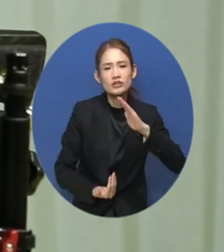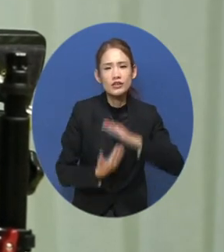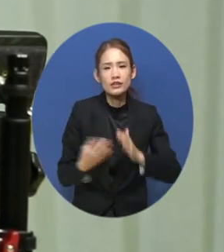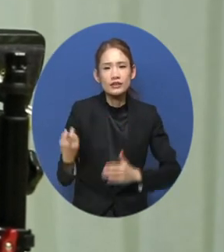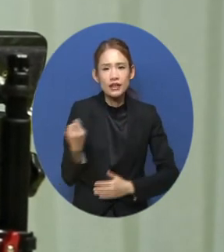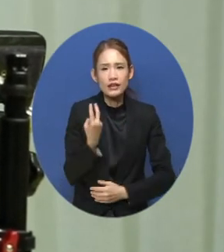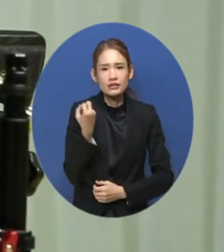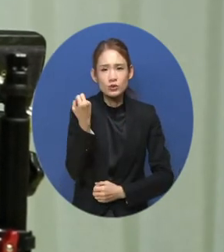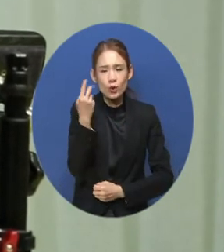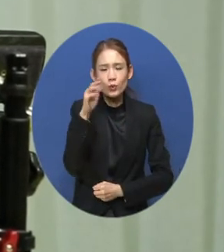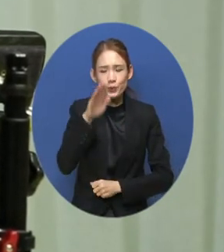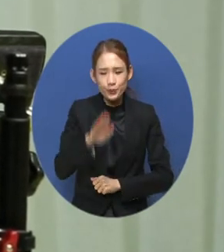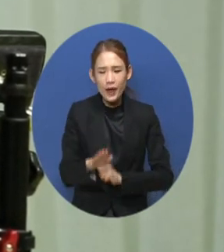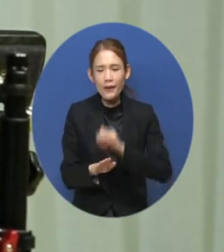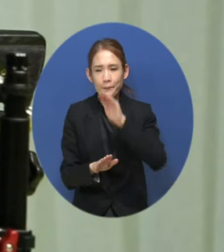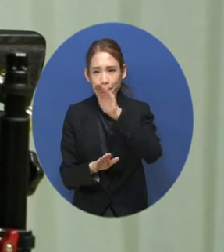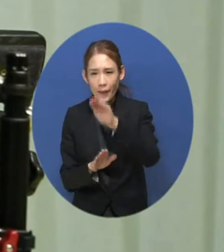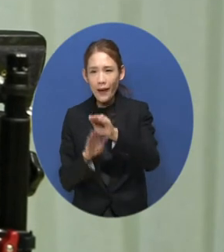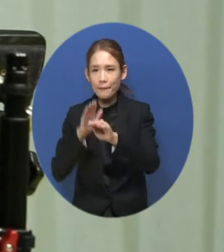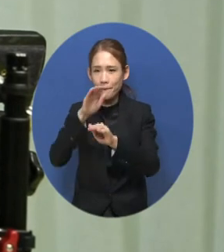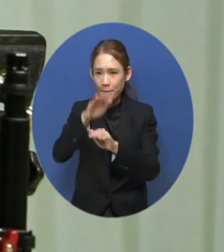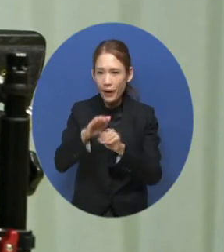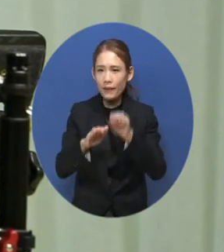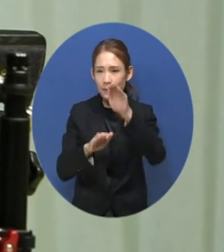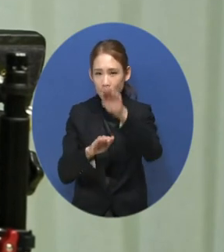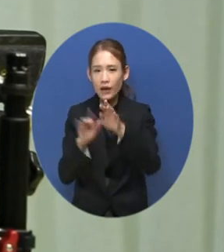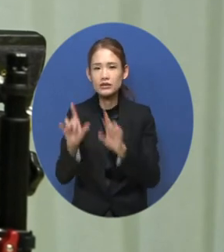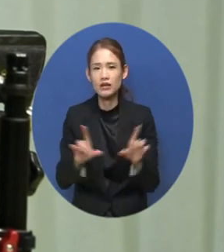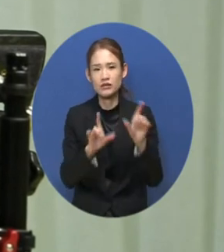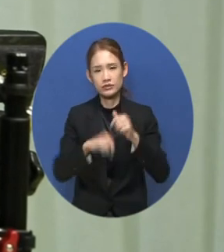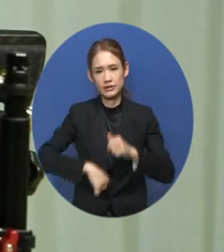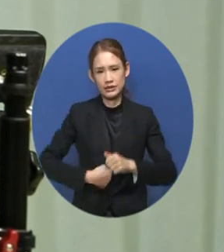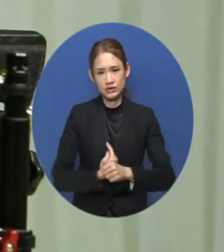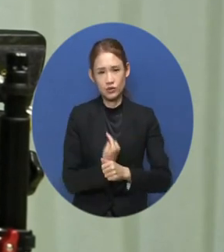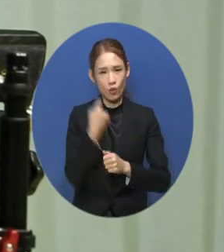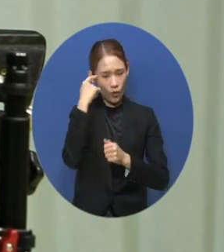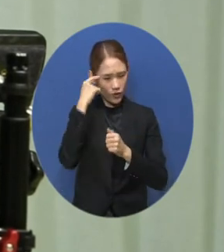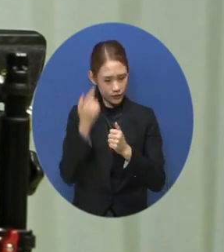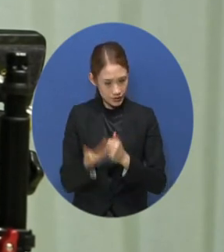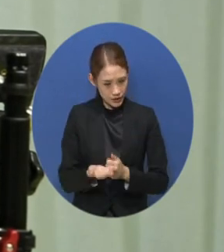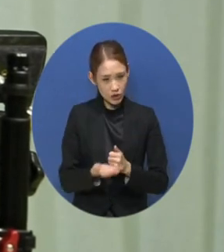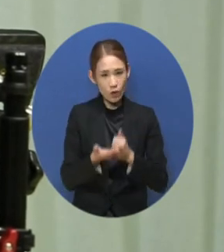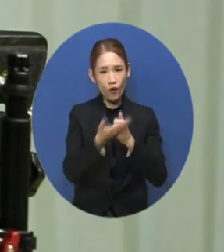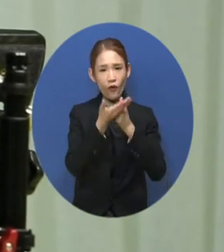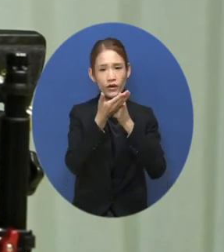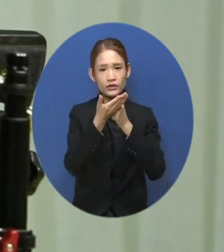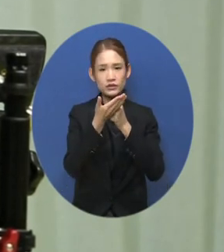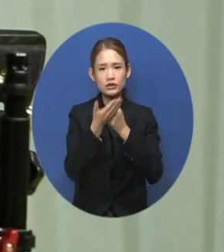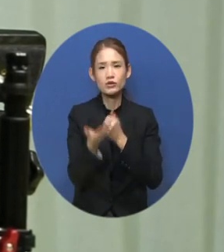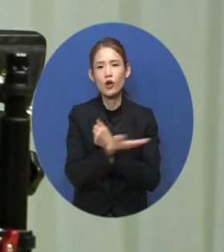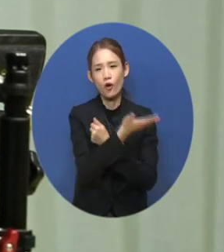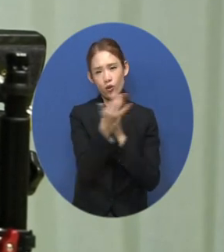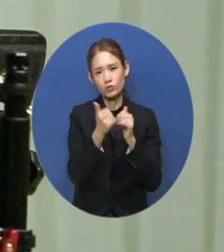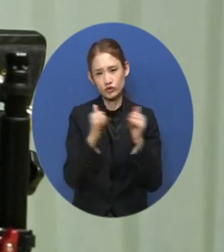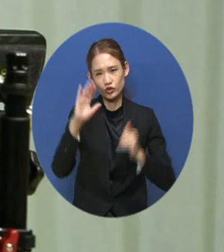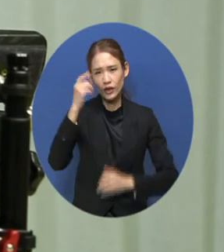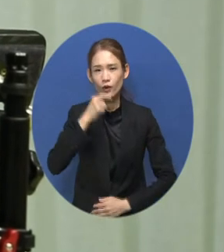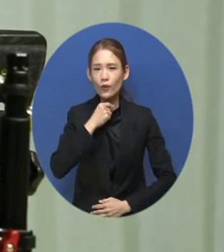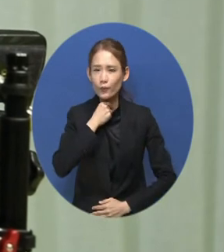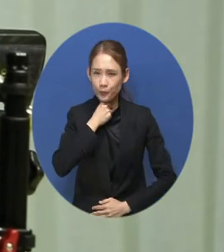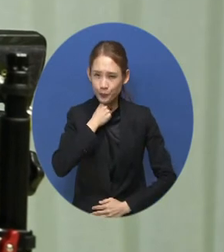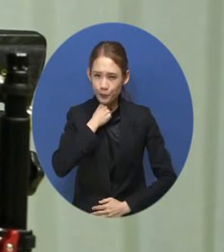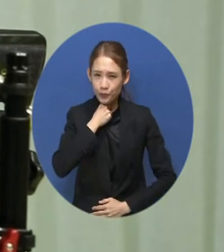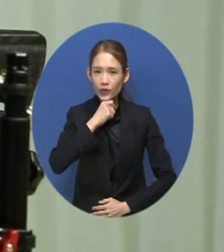딛고 일어서는 스스로를 그렇게 키워나가는 그런 분들이 되셨으면 좋겠습니다.